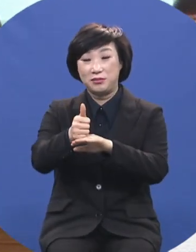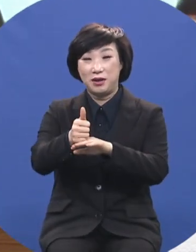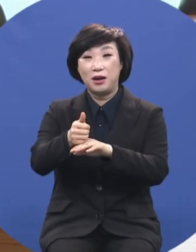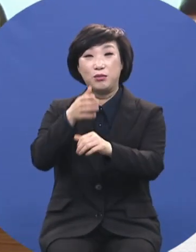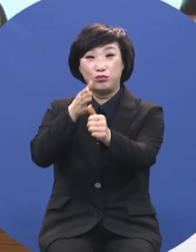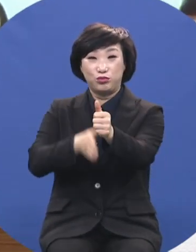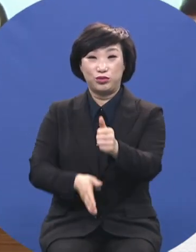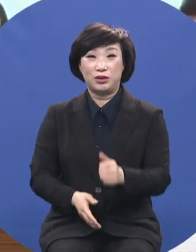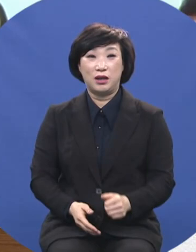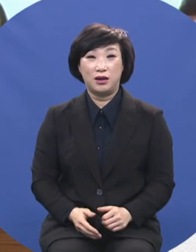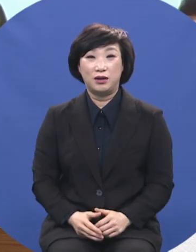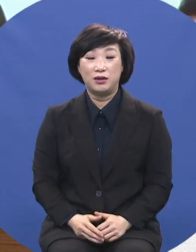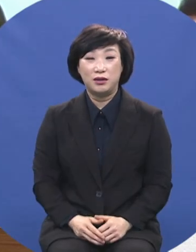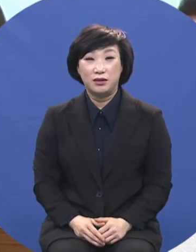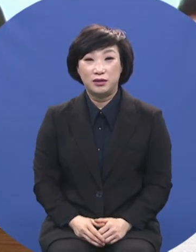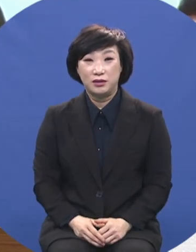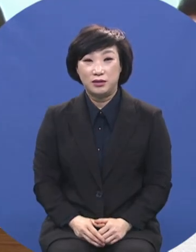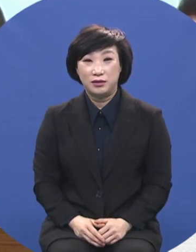부탁이요.